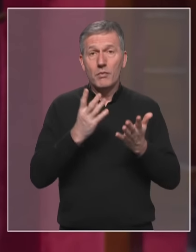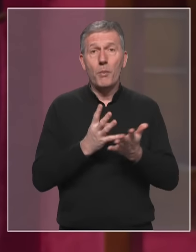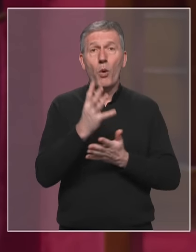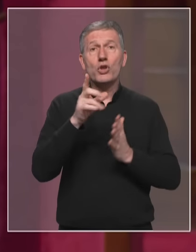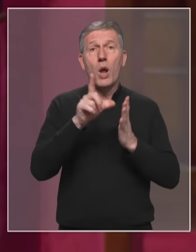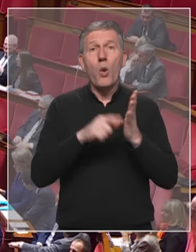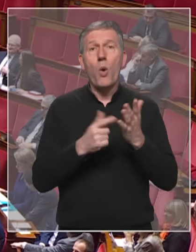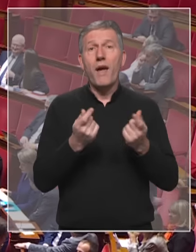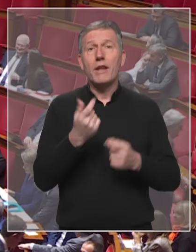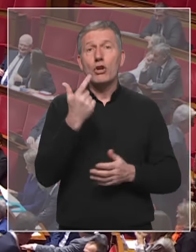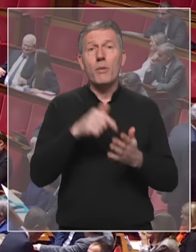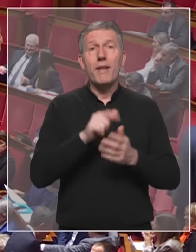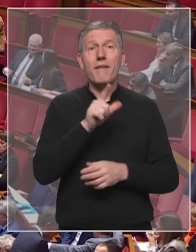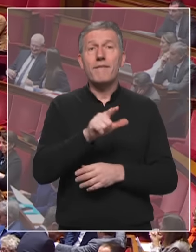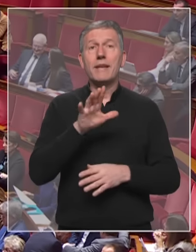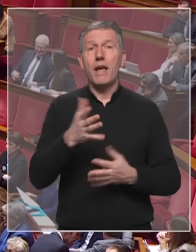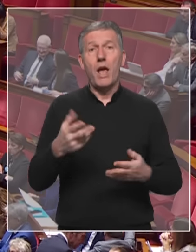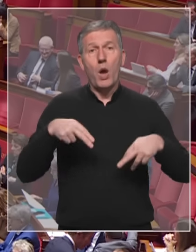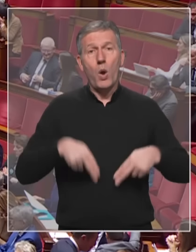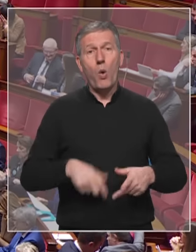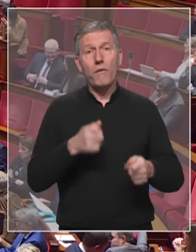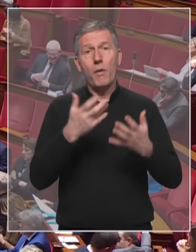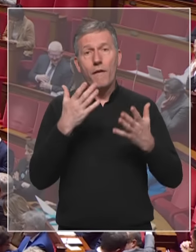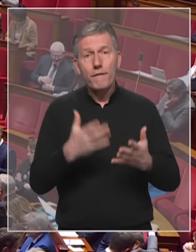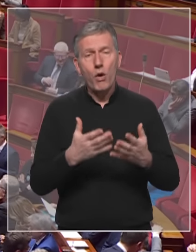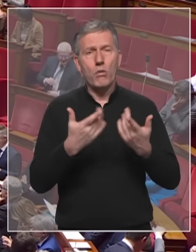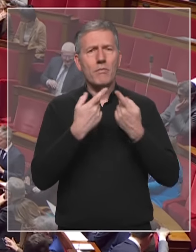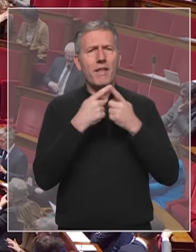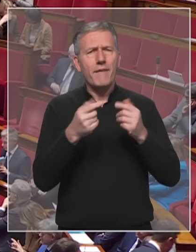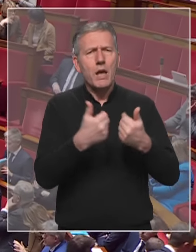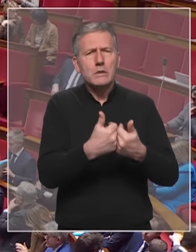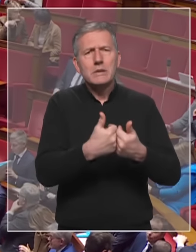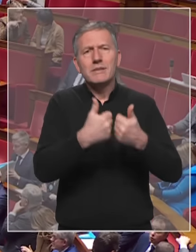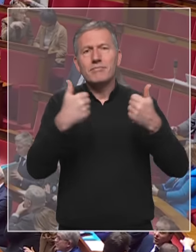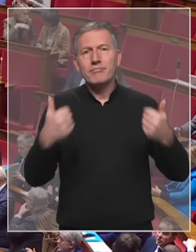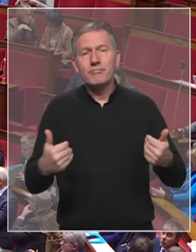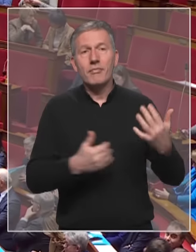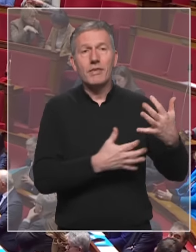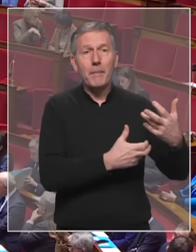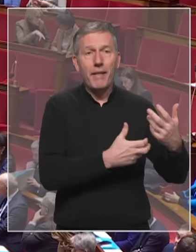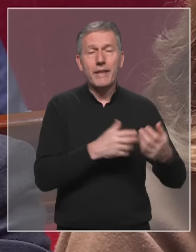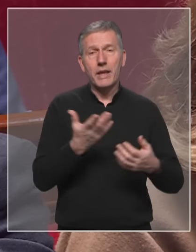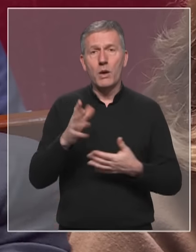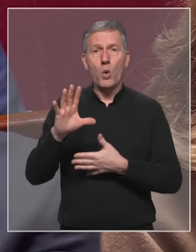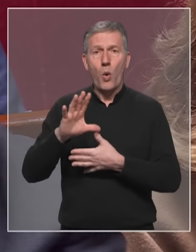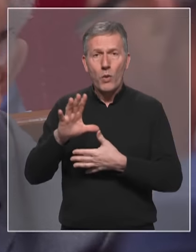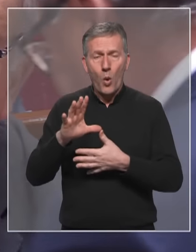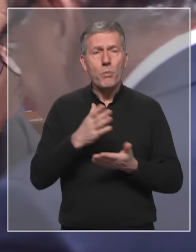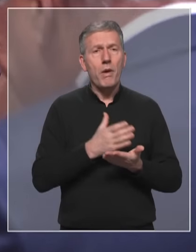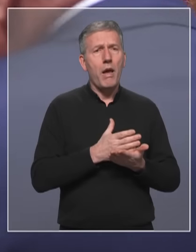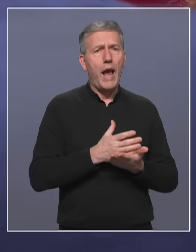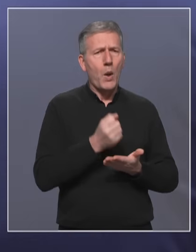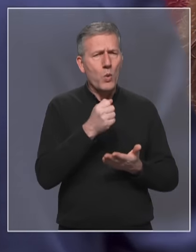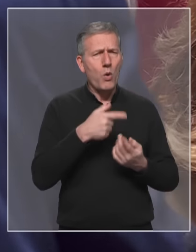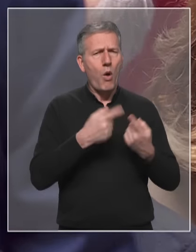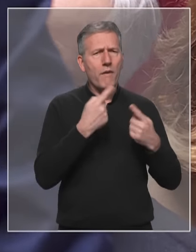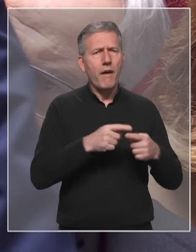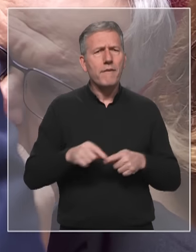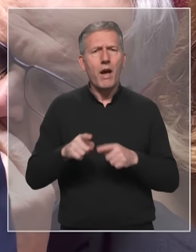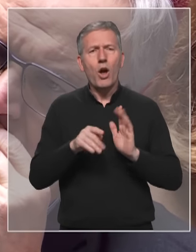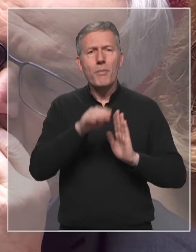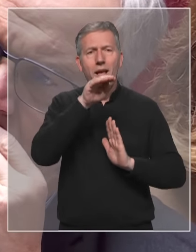finances 2025, le gouvernement souhaite introduire une différence de traitement entre d'une part la Martinique et la Guadeloupe et la Réunion d'autre part, sur la